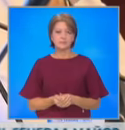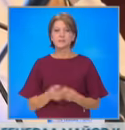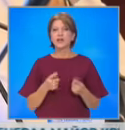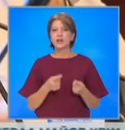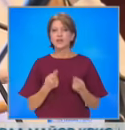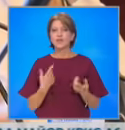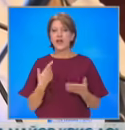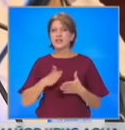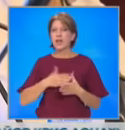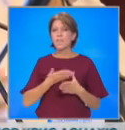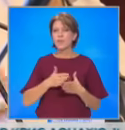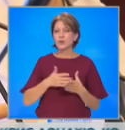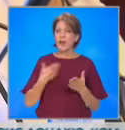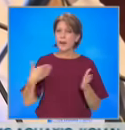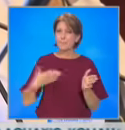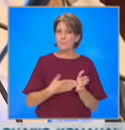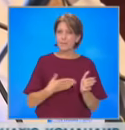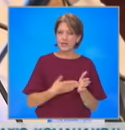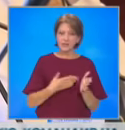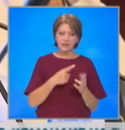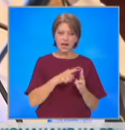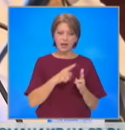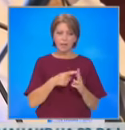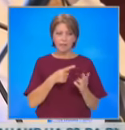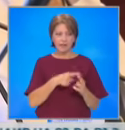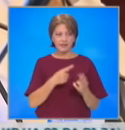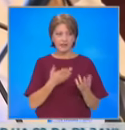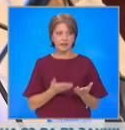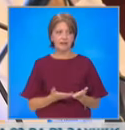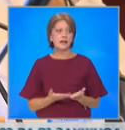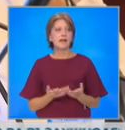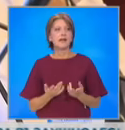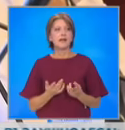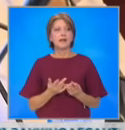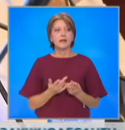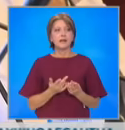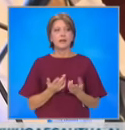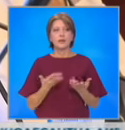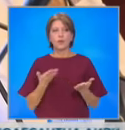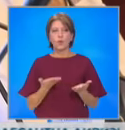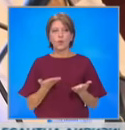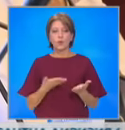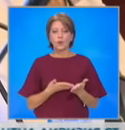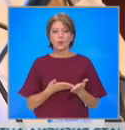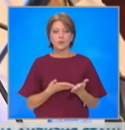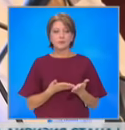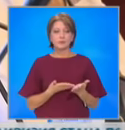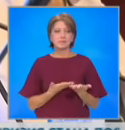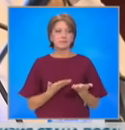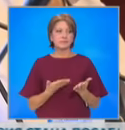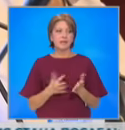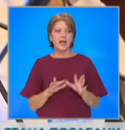Споделям аргументите и на колегата Славов, и на останалите колеги, които аргументираха